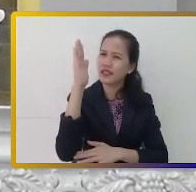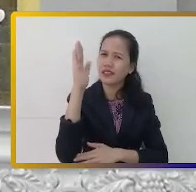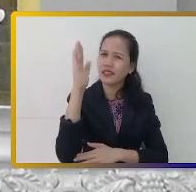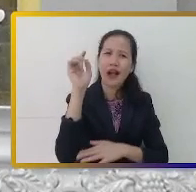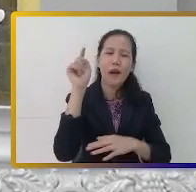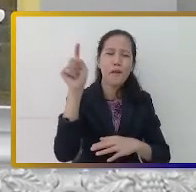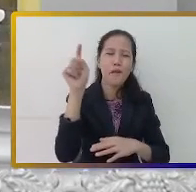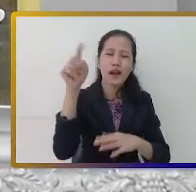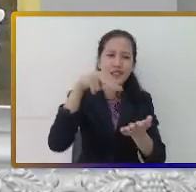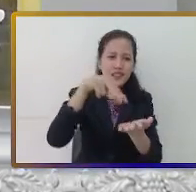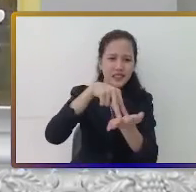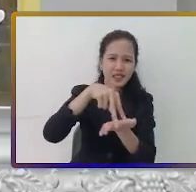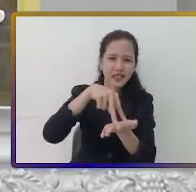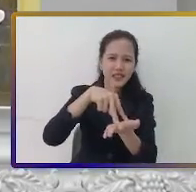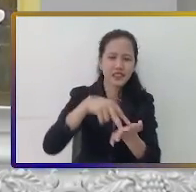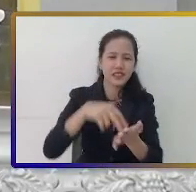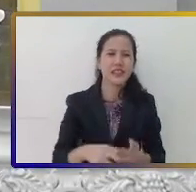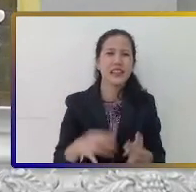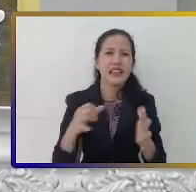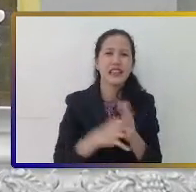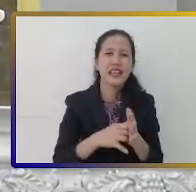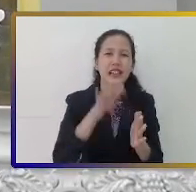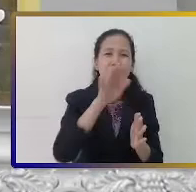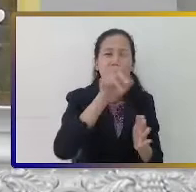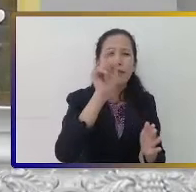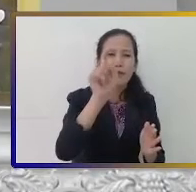ay umuikot lang po sa salita ng Diyos.